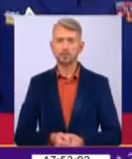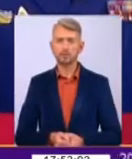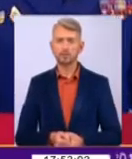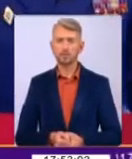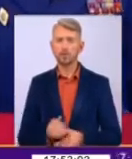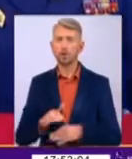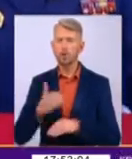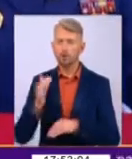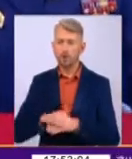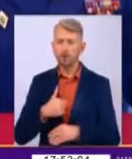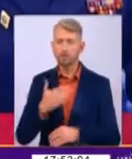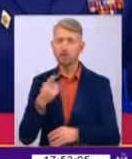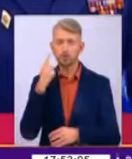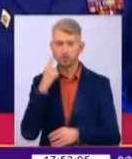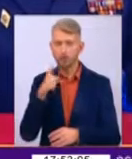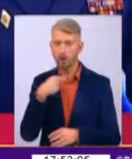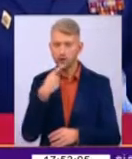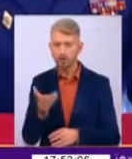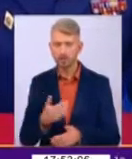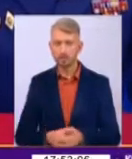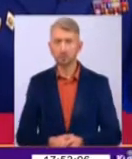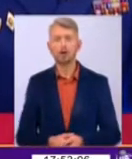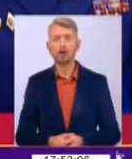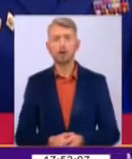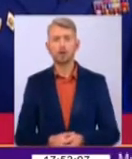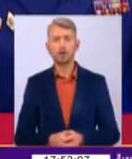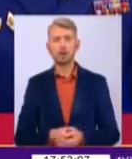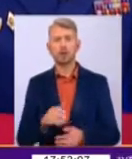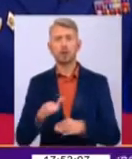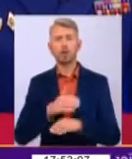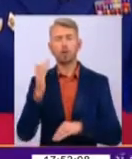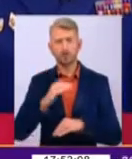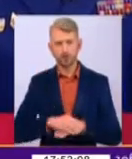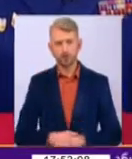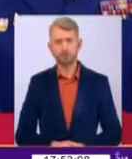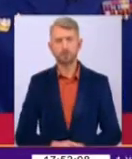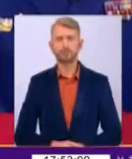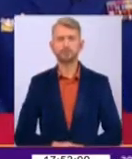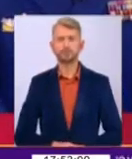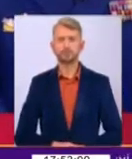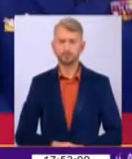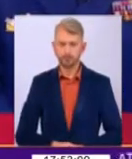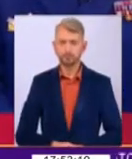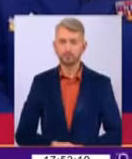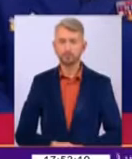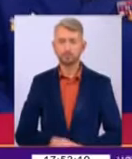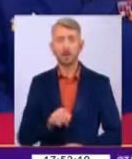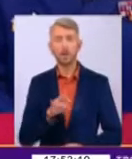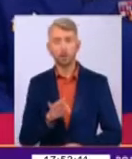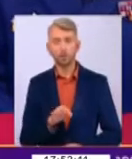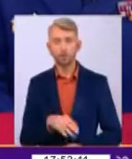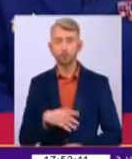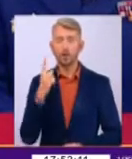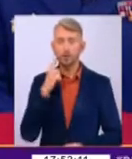Доброго вечора, ми вас чуємо, кажіть, як вас звуть та ваше питання. Так. Добрий вечір. Добрий вечір. Алло? Так,